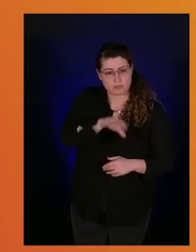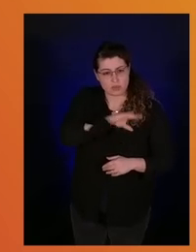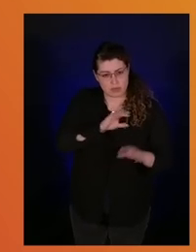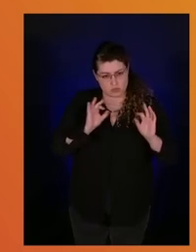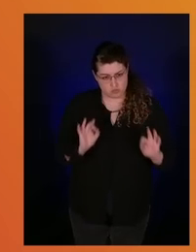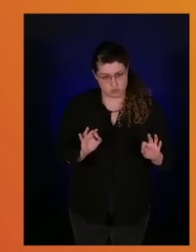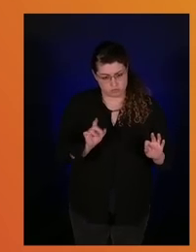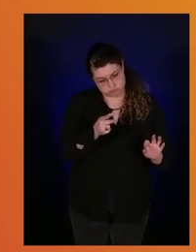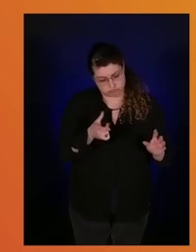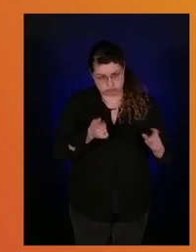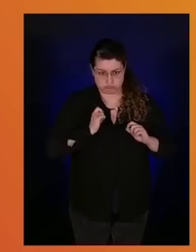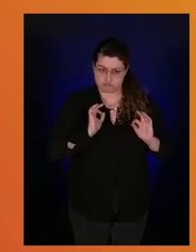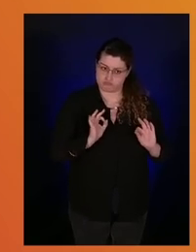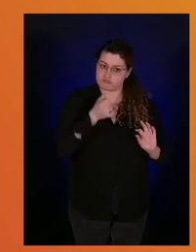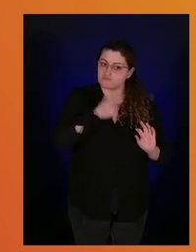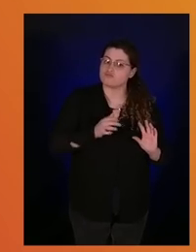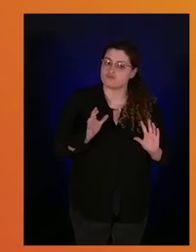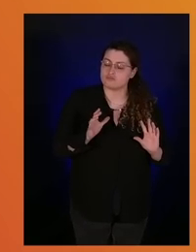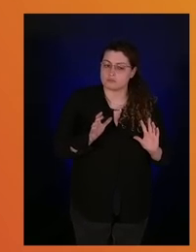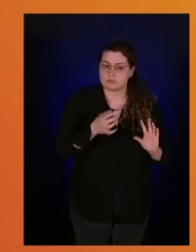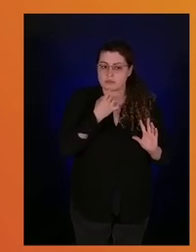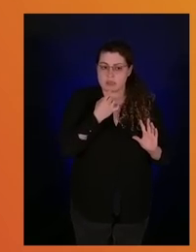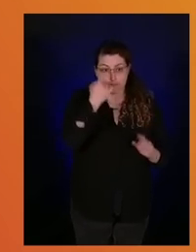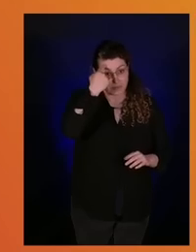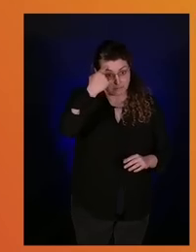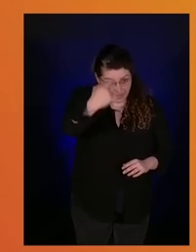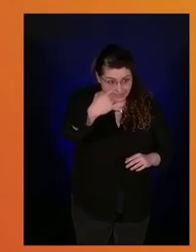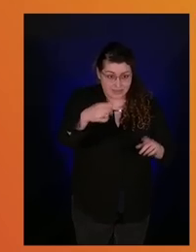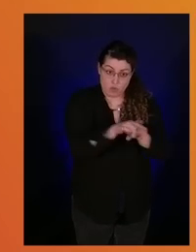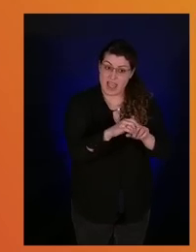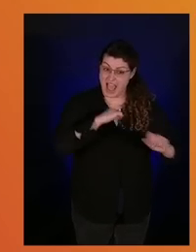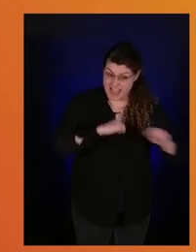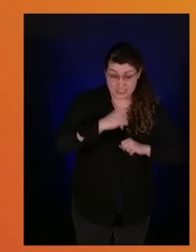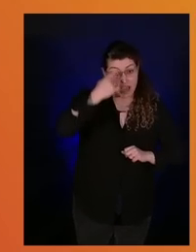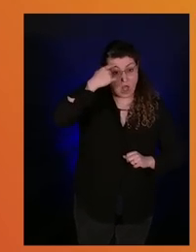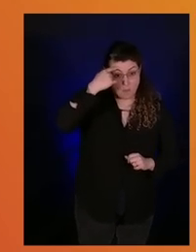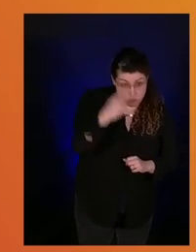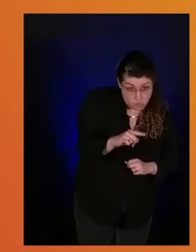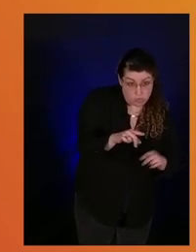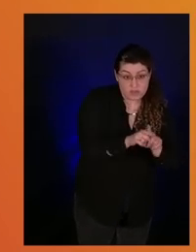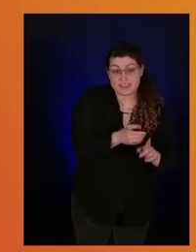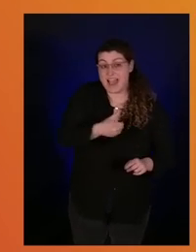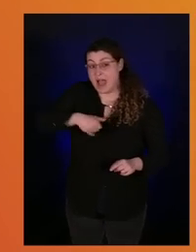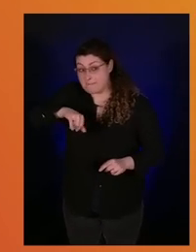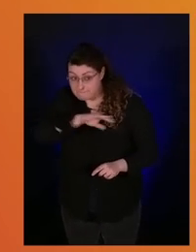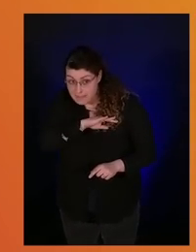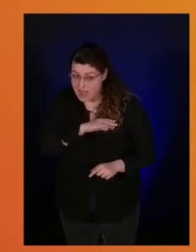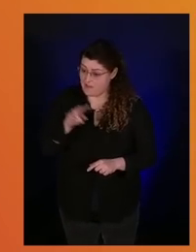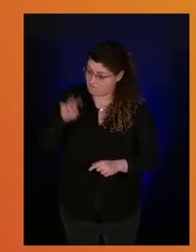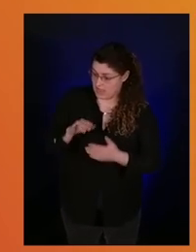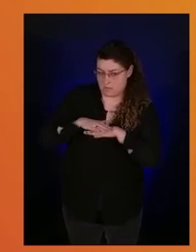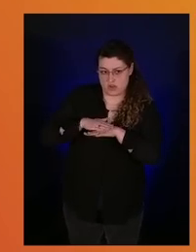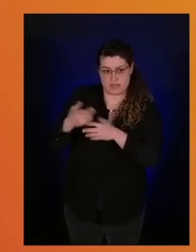que nous assumons, de ce que l'on appelle penser et agir pour et par une véritable politique